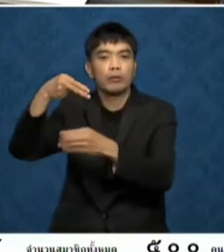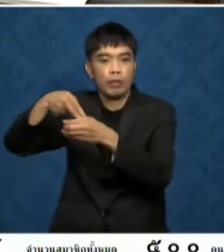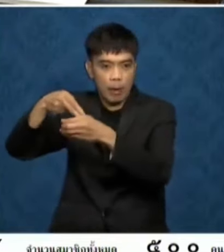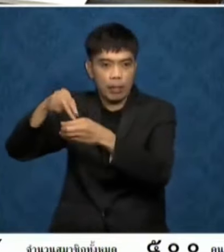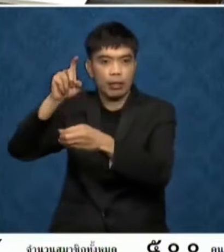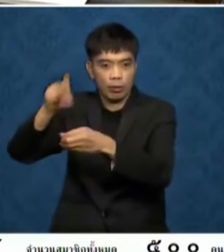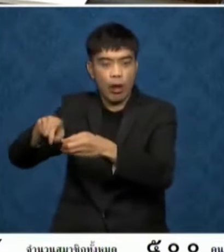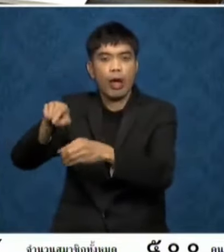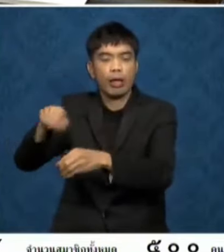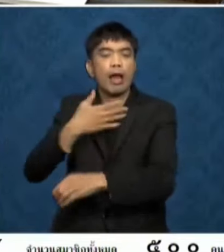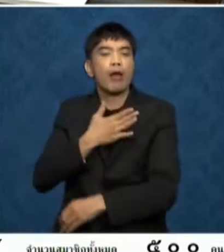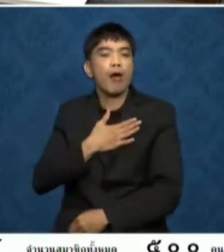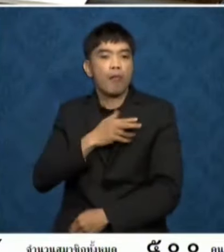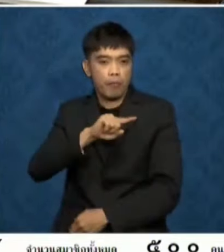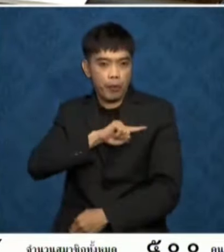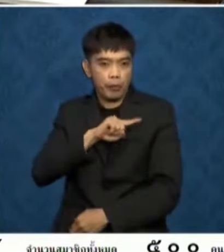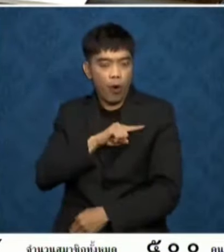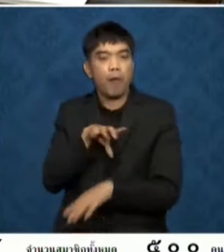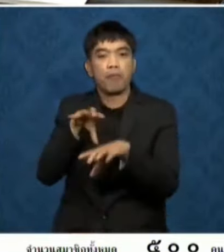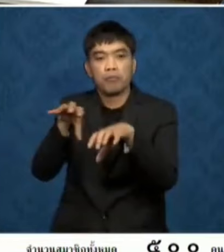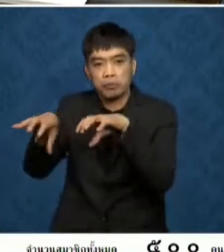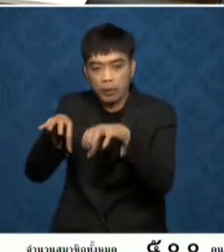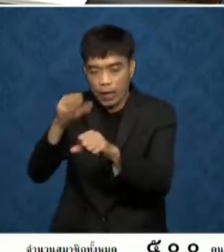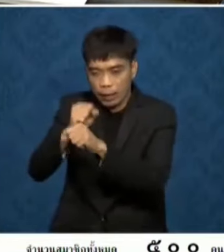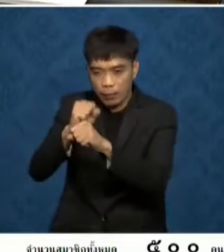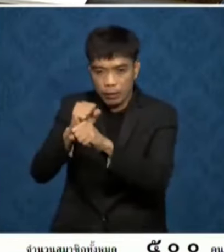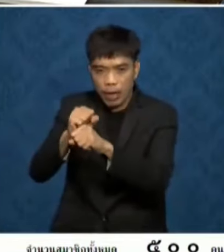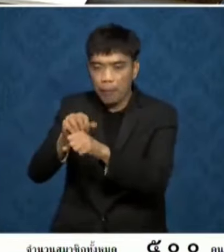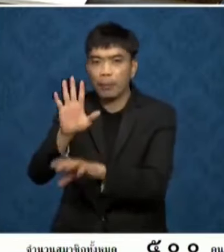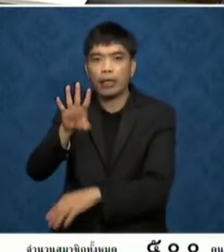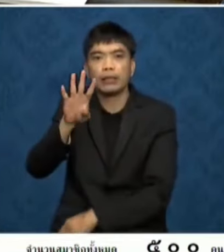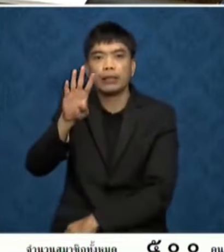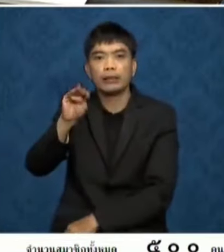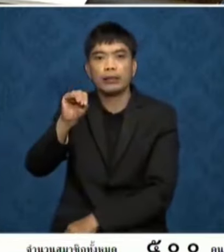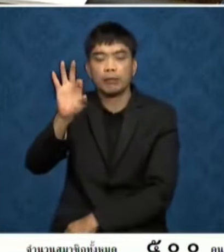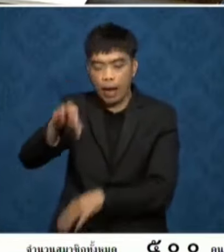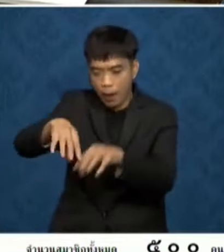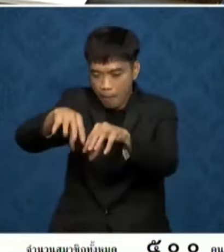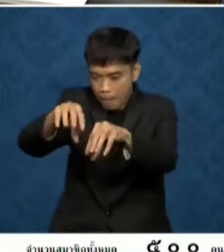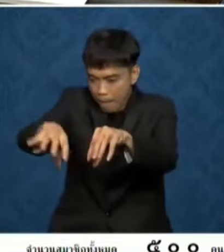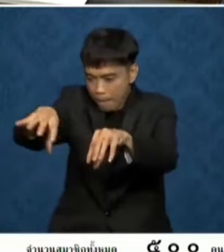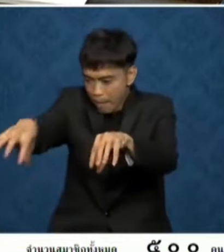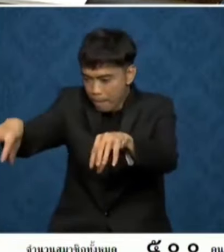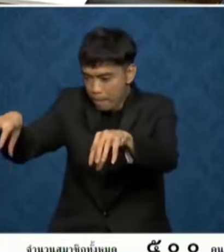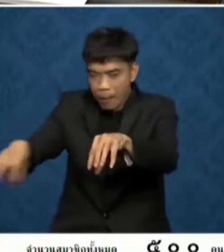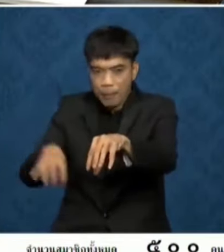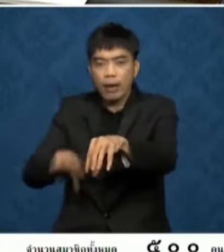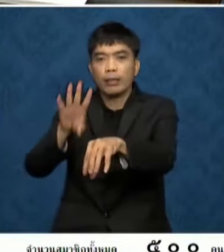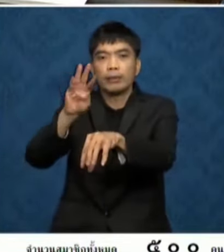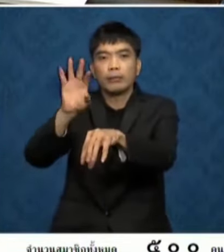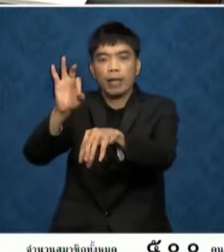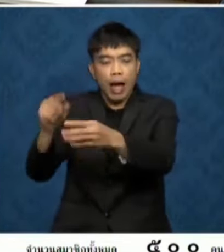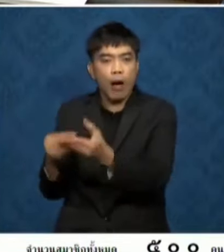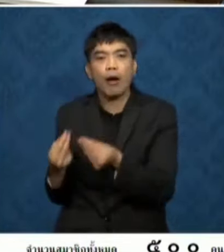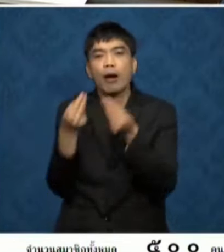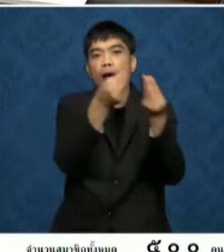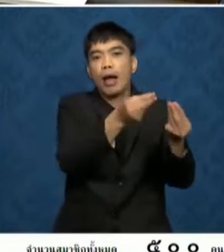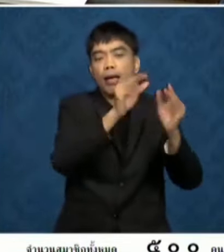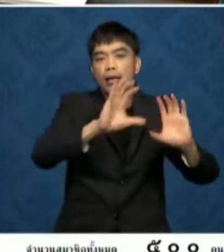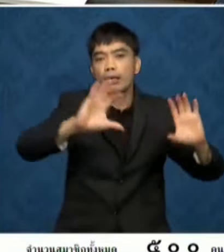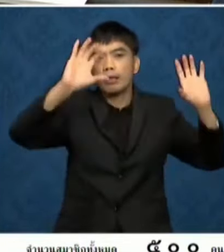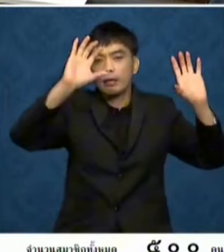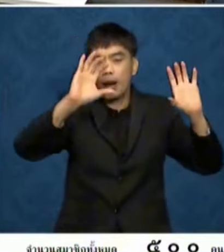องนะคะมีหน้าที่รับผิดชอบการรื้อถอนแท่นแค่49แท่นที่ไม่ได้ส่งมอบให้แก่รัฐบาลตามสัญญาตาม